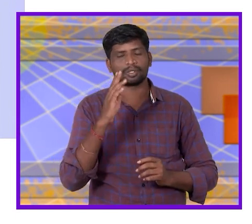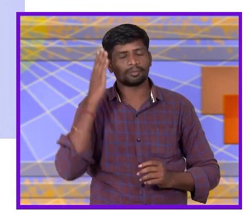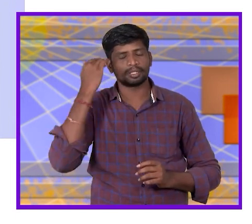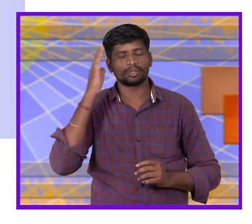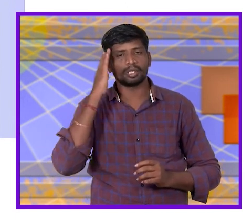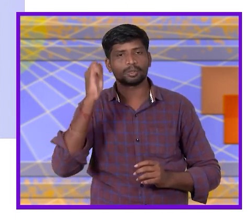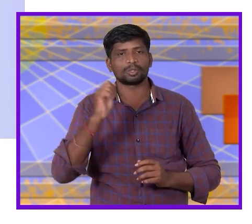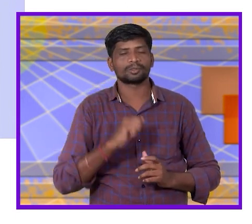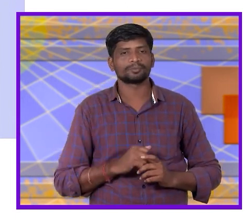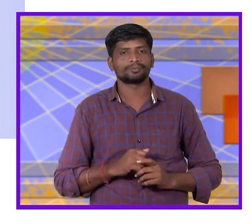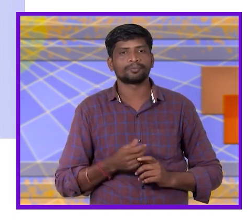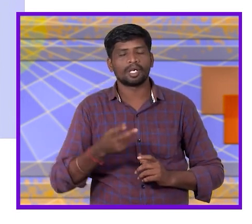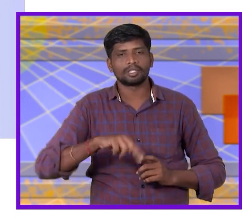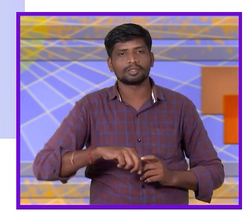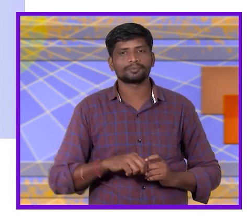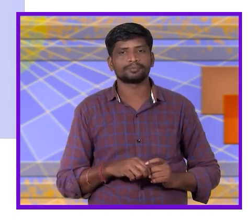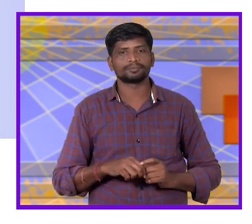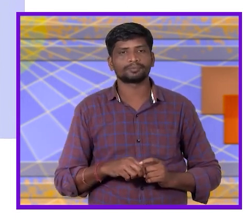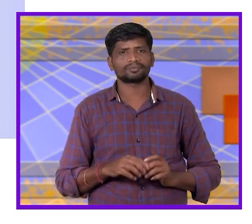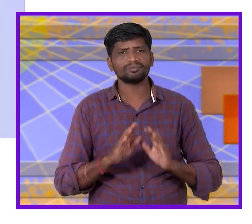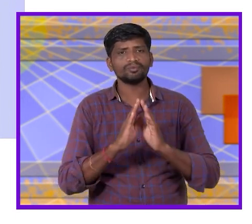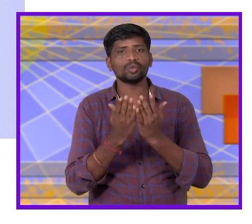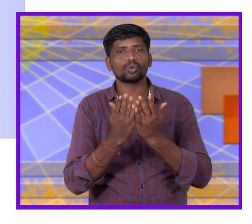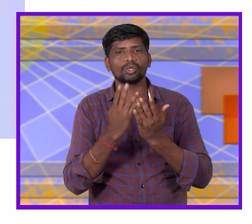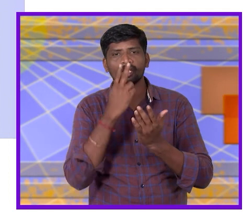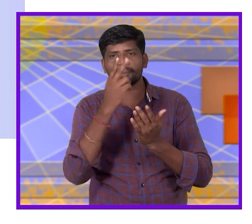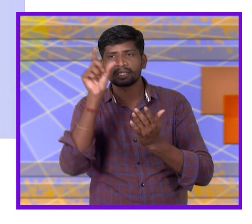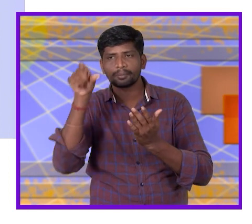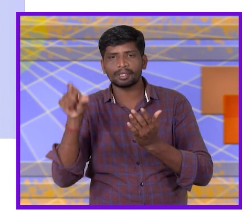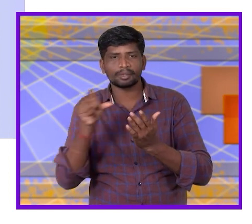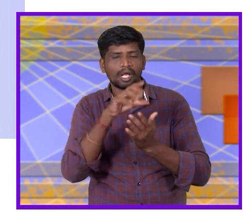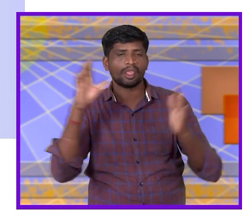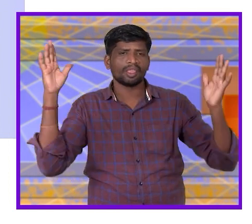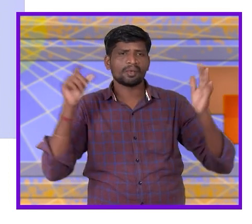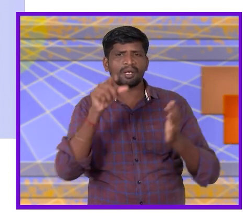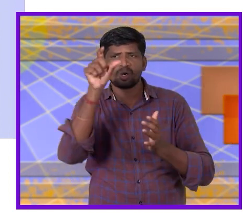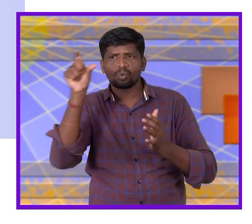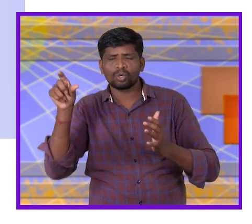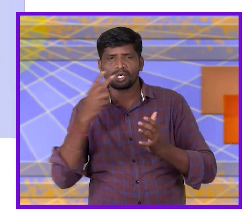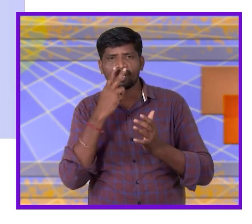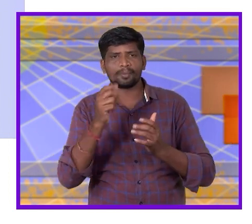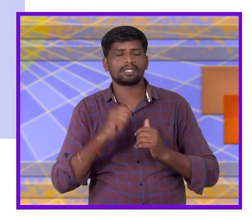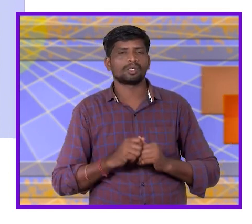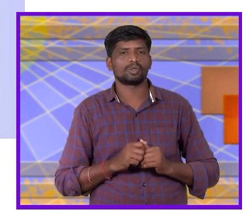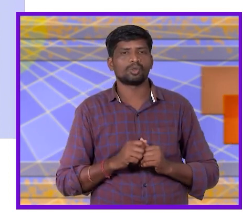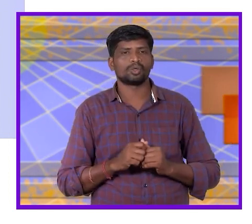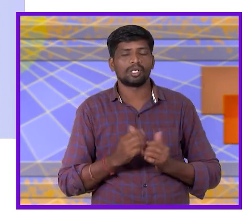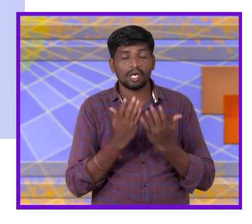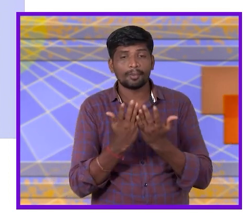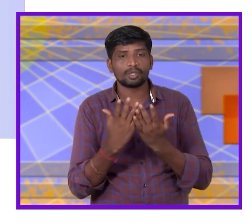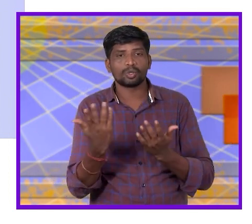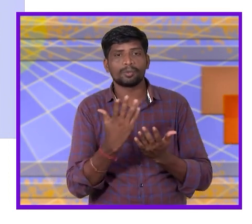மறந்துடக்கூடாது. அப்புறம் நாம் நிறைய நூலகங்களை பார்த்தோம் இந்த பாடத்தில், அதில் என்னென்ன நூலகங்களை பார்த்து நம்ம